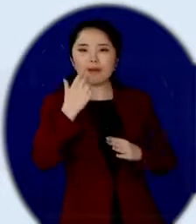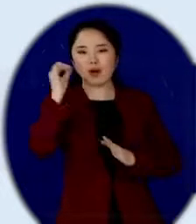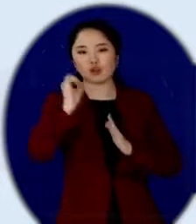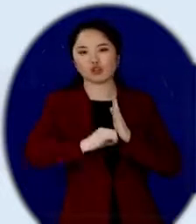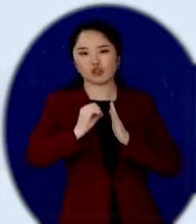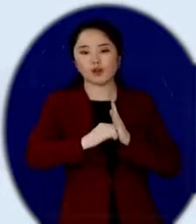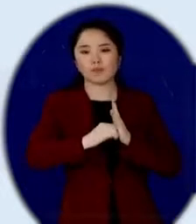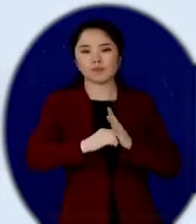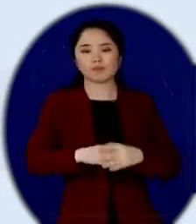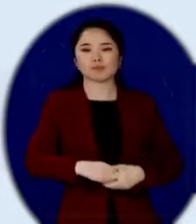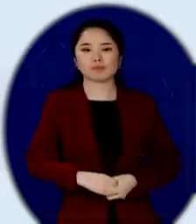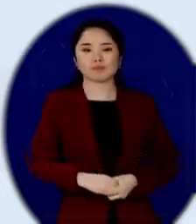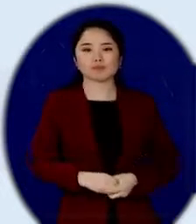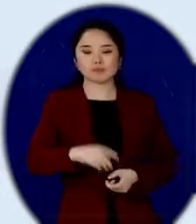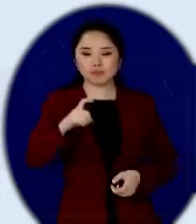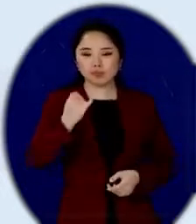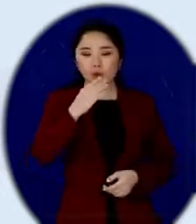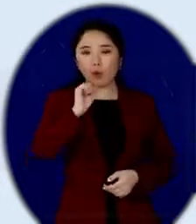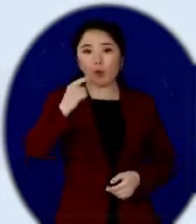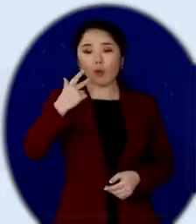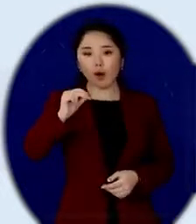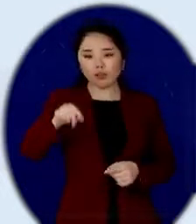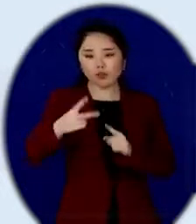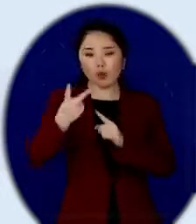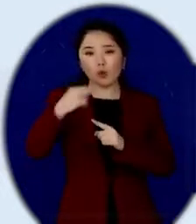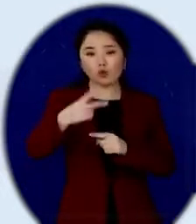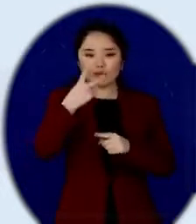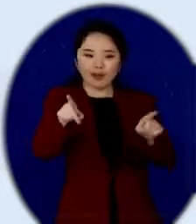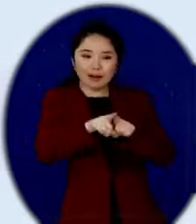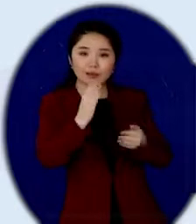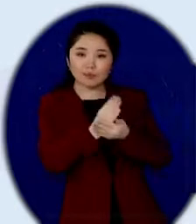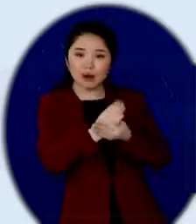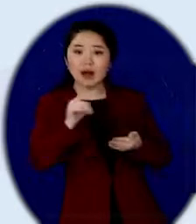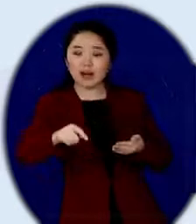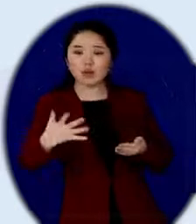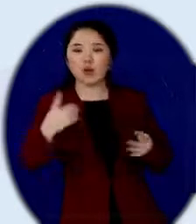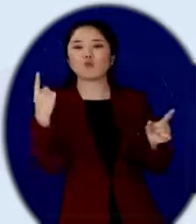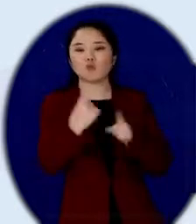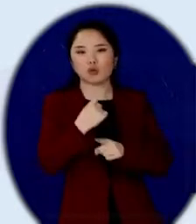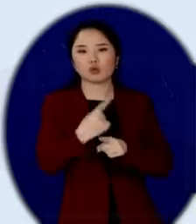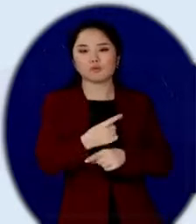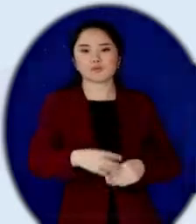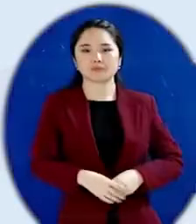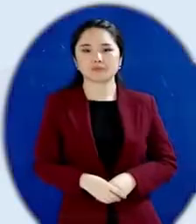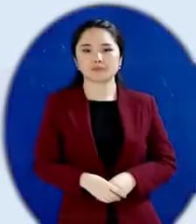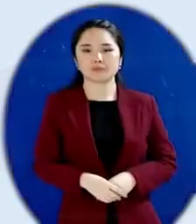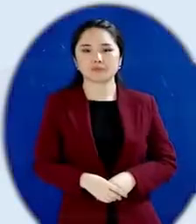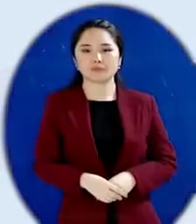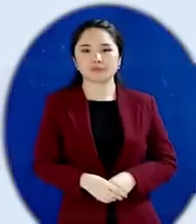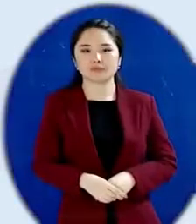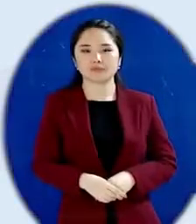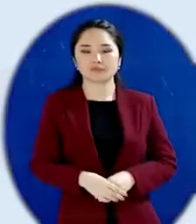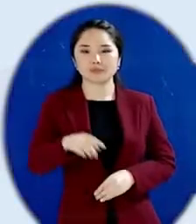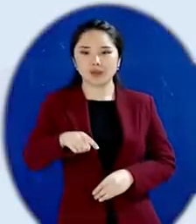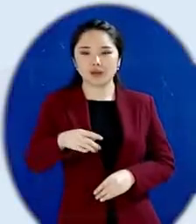ёстой. Гэтэл хуваагч үлдэгдэл 2 тэнцүү байгаа учраас энэ үлдэл буруу байх нэ. За,